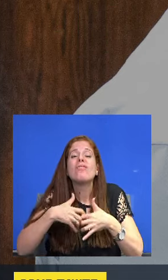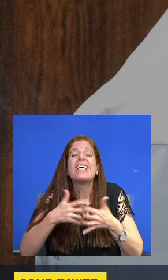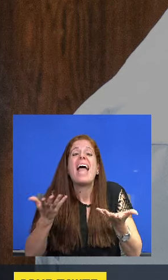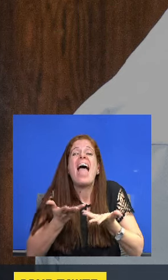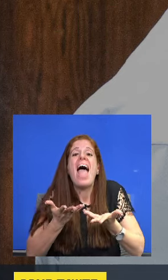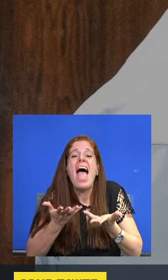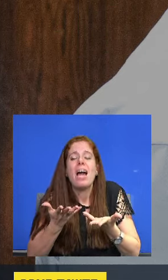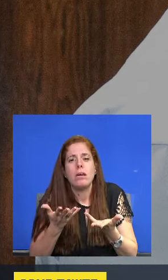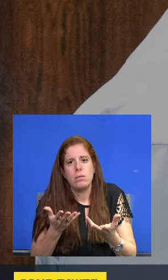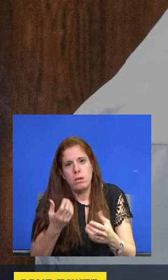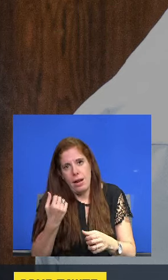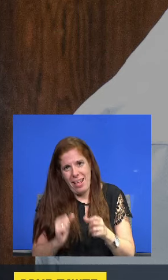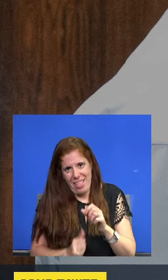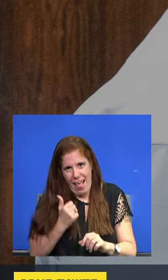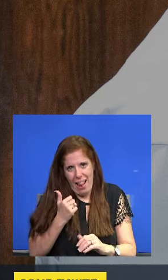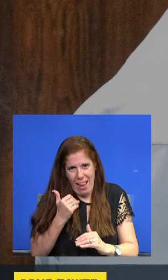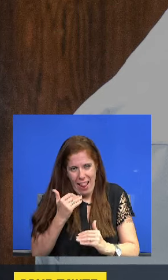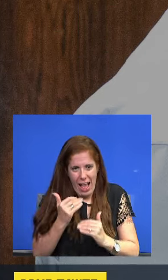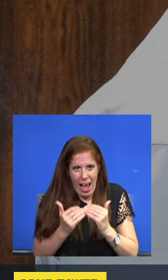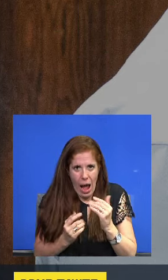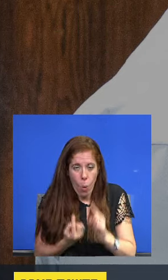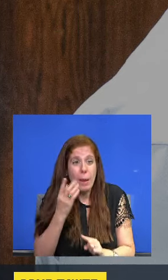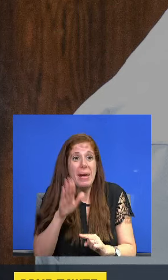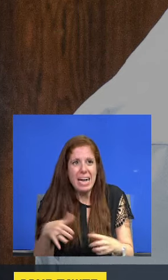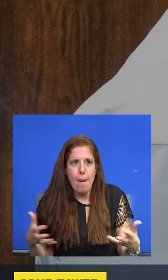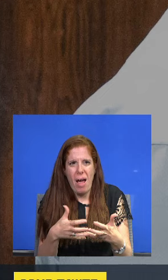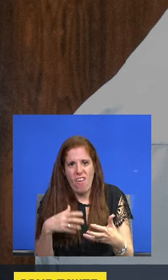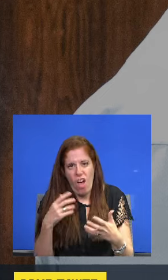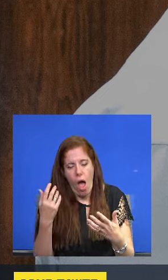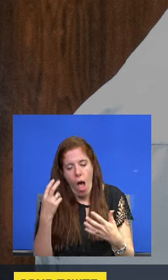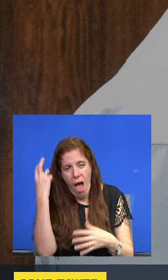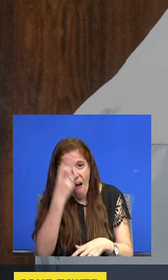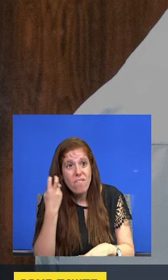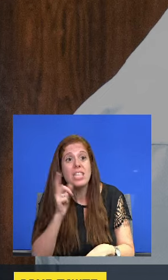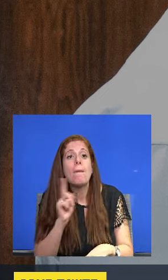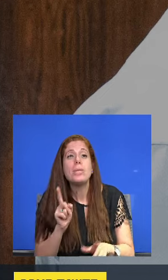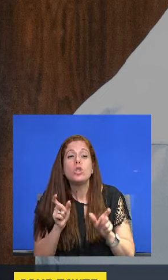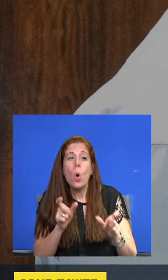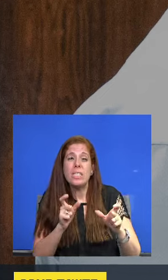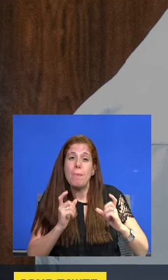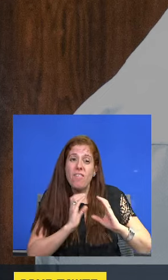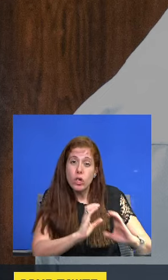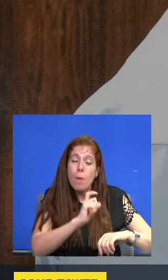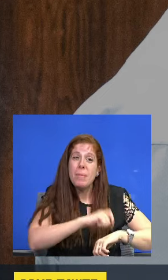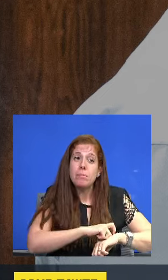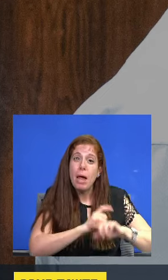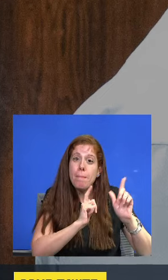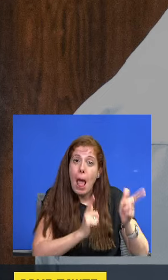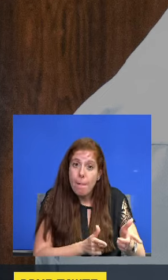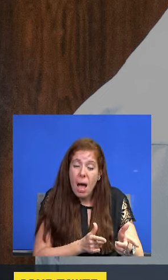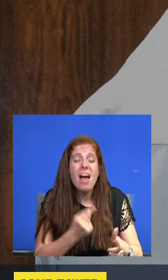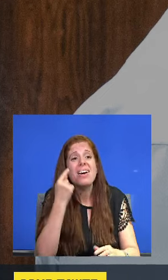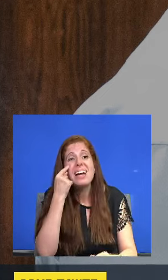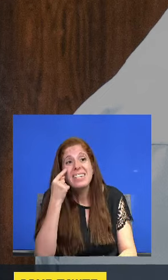אירועים, גם בתוך החברה הערבית, מי שחוסם כבישים מול שיירות צבא בזמן מלחמה, כנראה